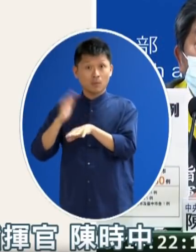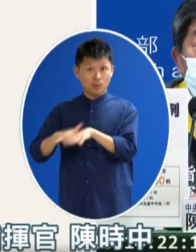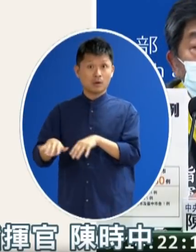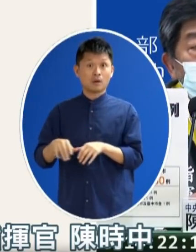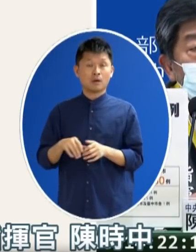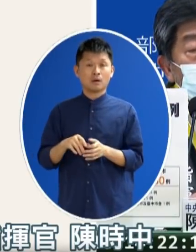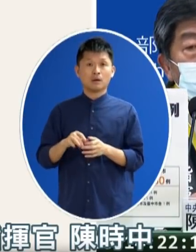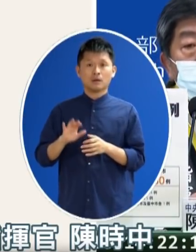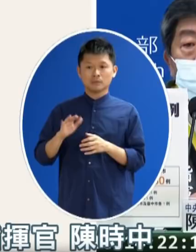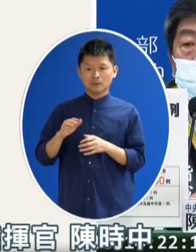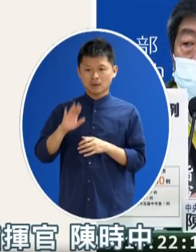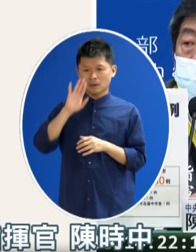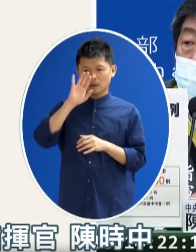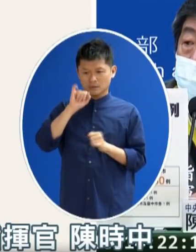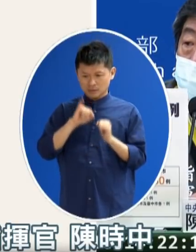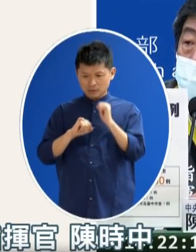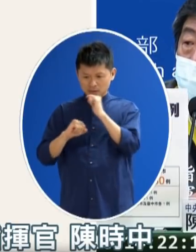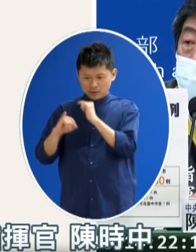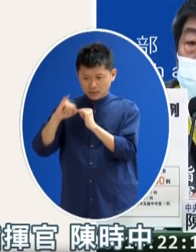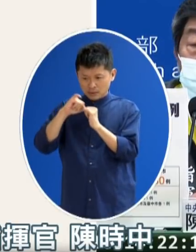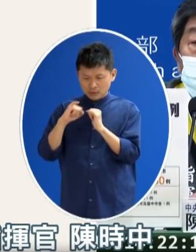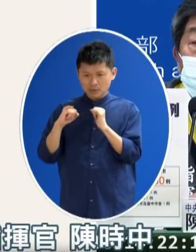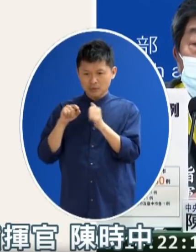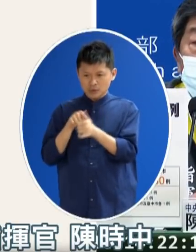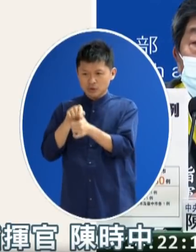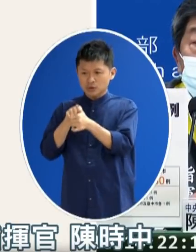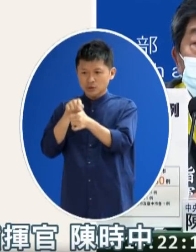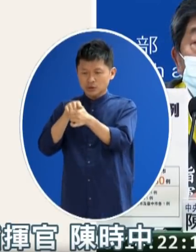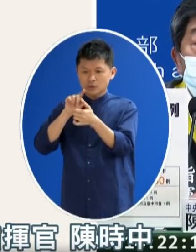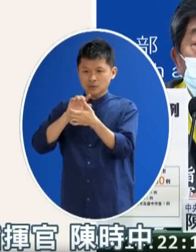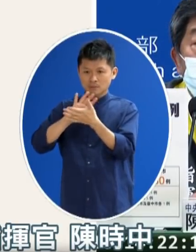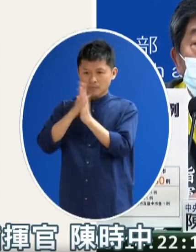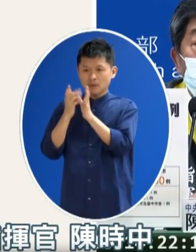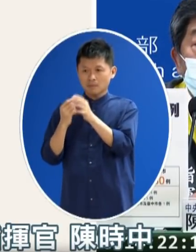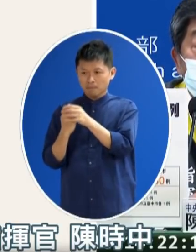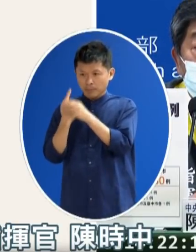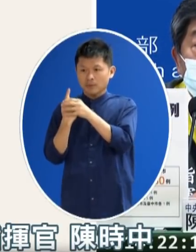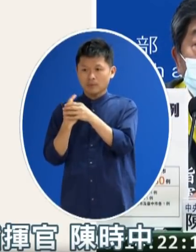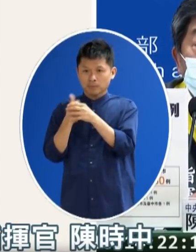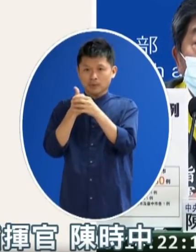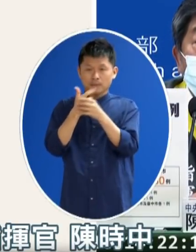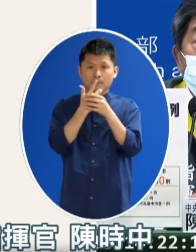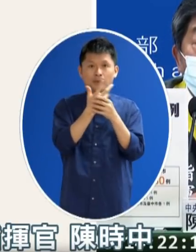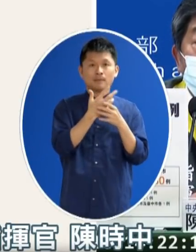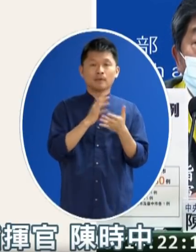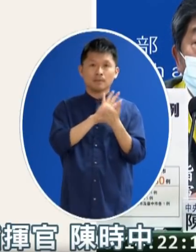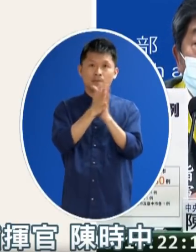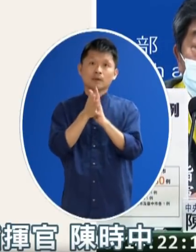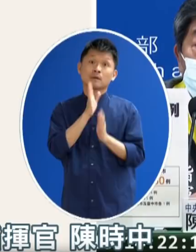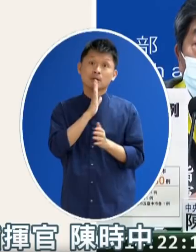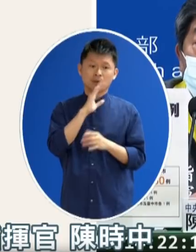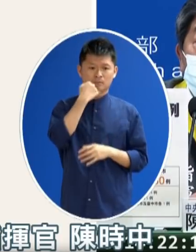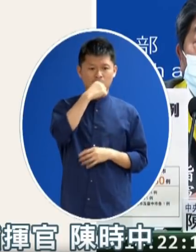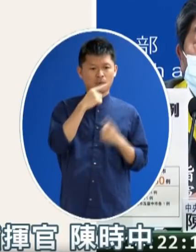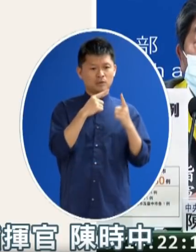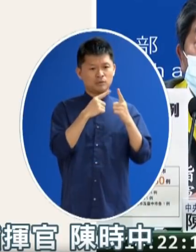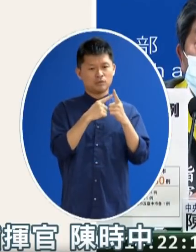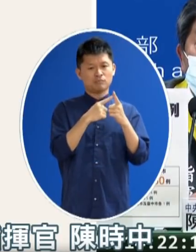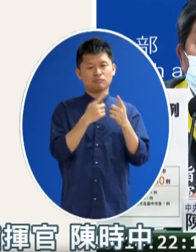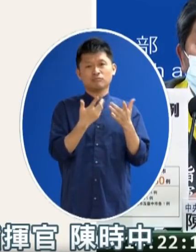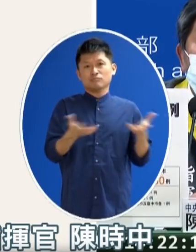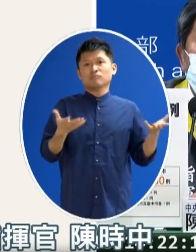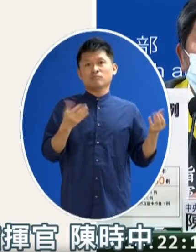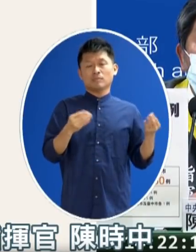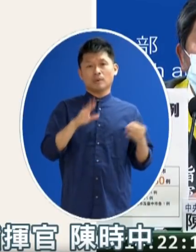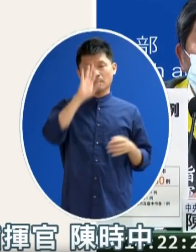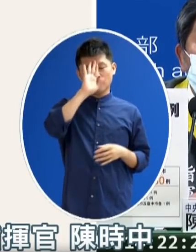相碰撞哈，改变哈，才有可能会产生的变异。那以台湾的这样的一个人口规模数跟